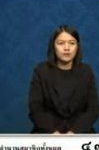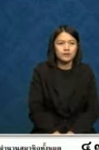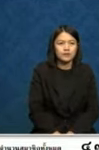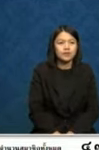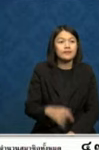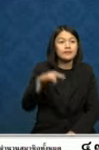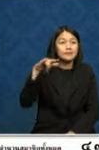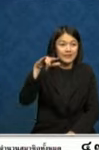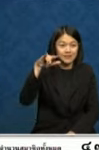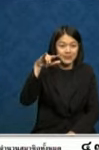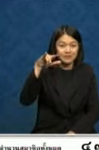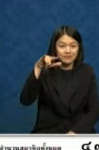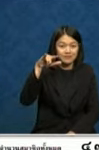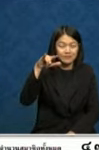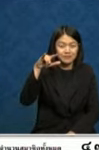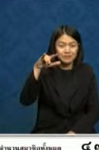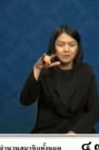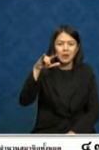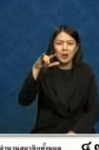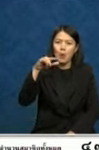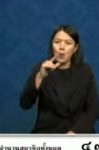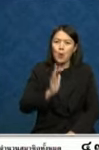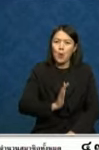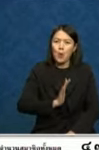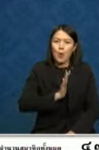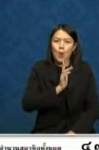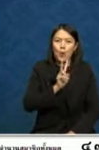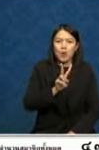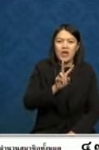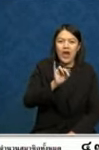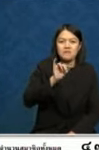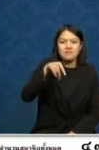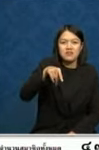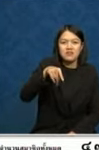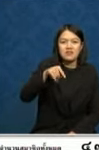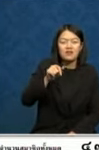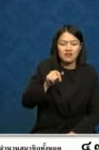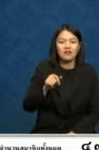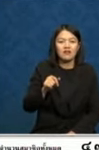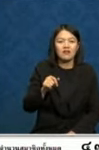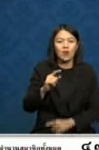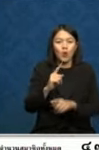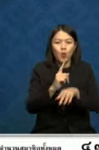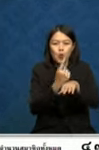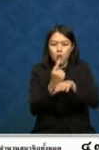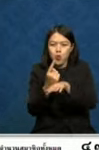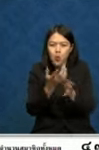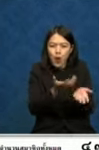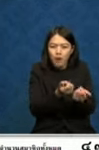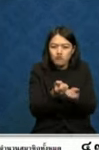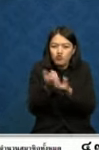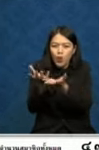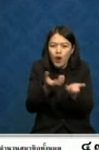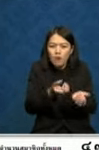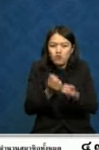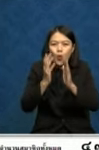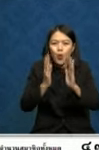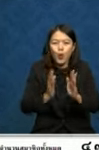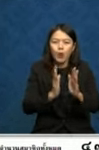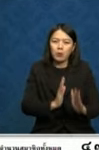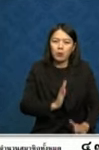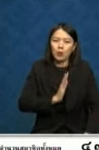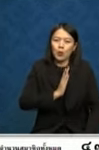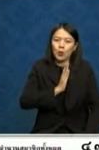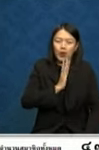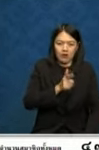เครื่องบินครับเครื่องบิน VIP ค่าใช้จ่ายเกี่ยวกับเครื่องบินเฮลิคอปเตอร์รับส่งบุคคลสำคัญซึ่งงบ